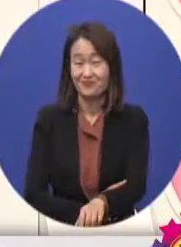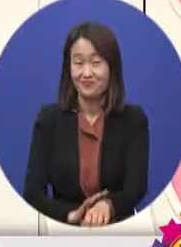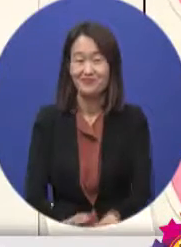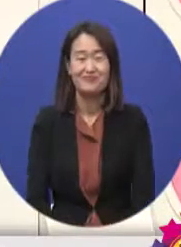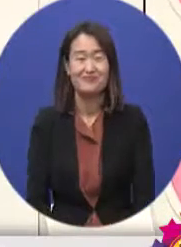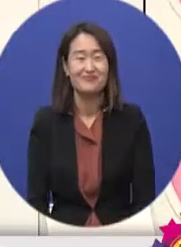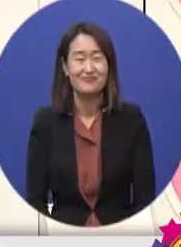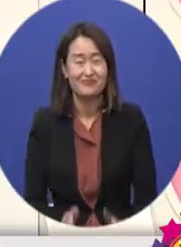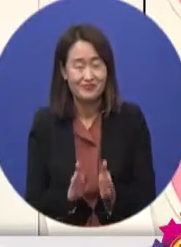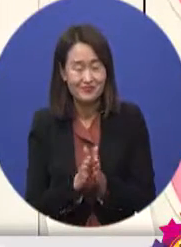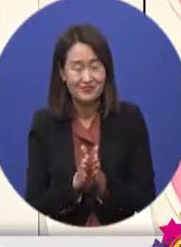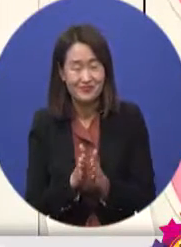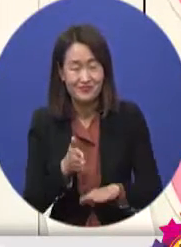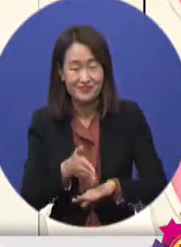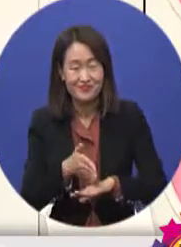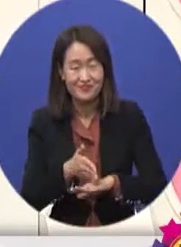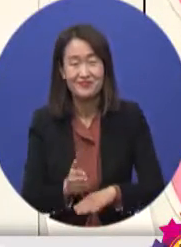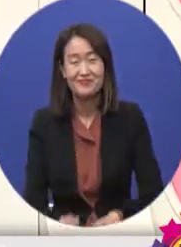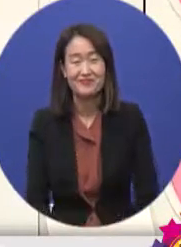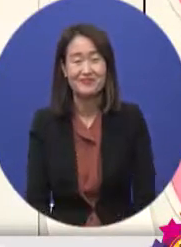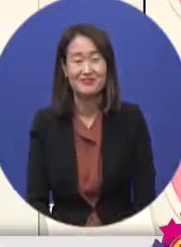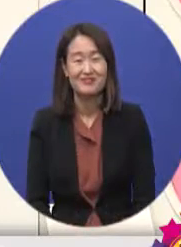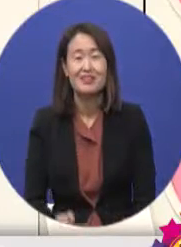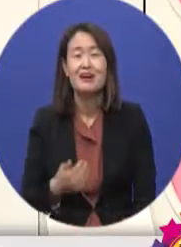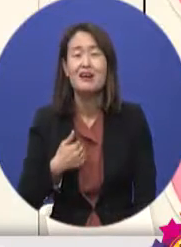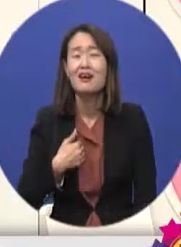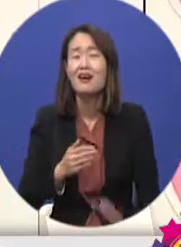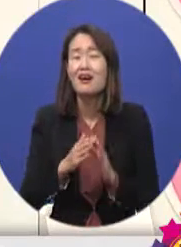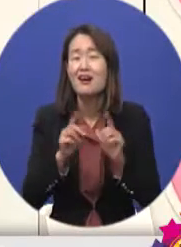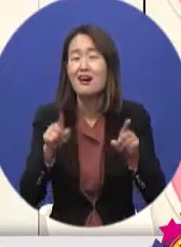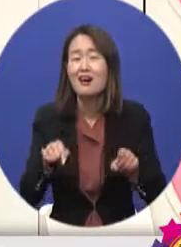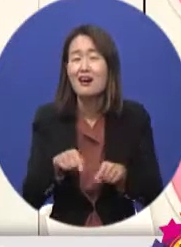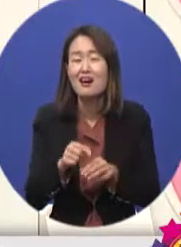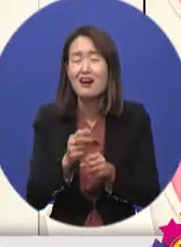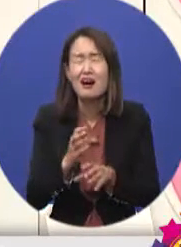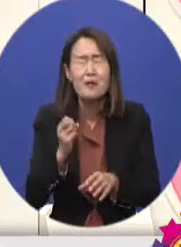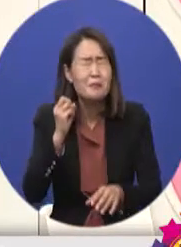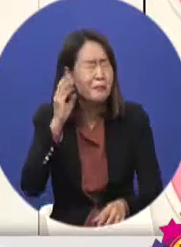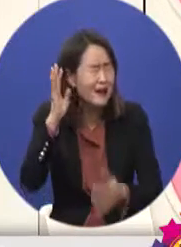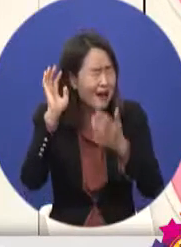받으셨습니다. 감사합니다. 아, 제가 왜 날짜 헷갈렸냐면요.